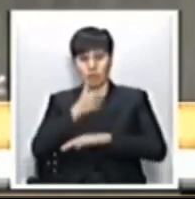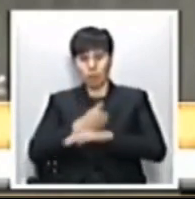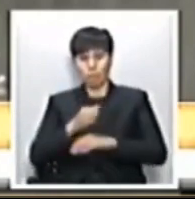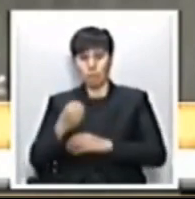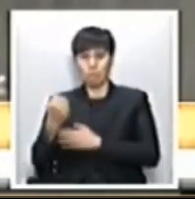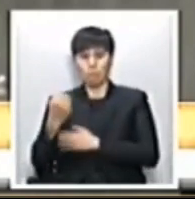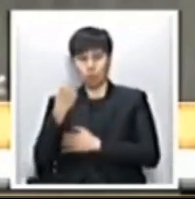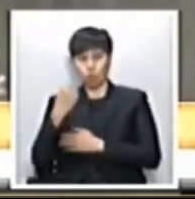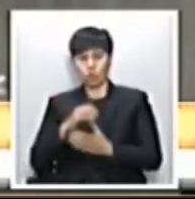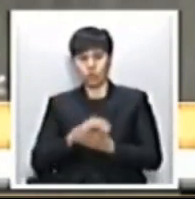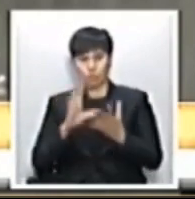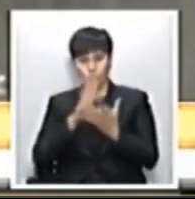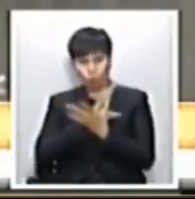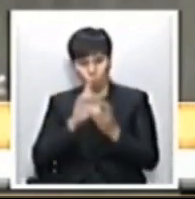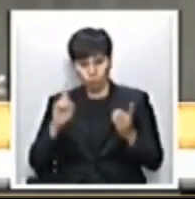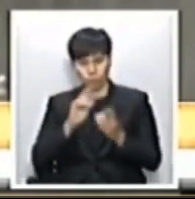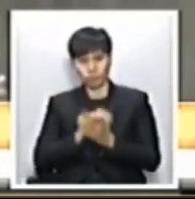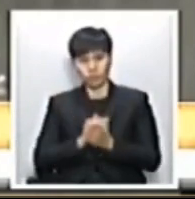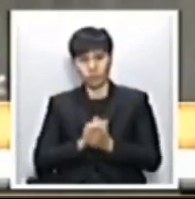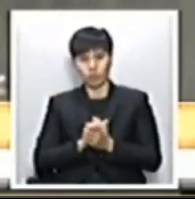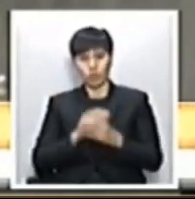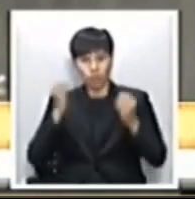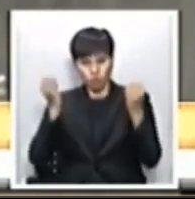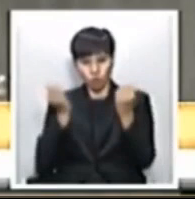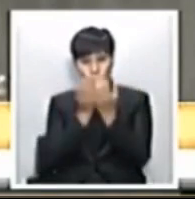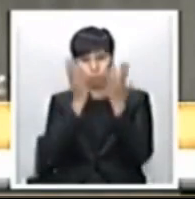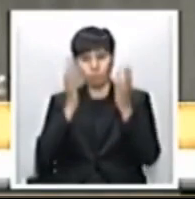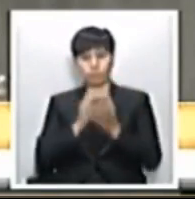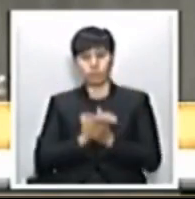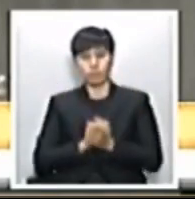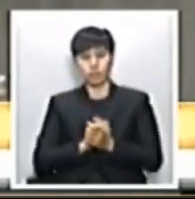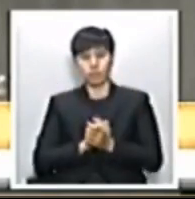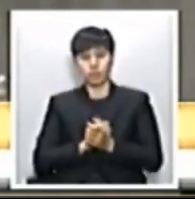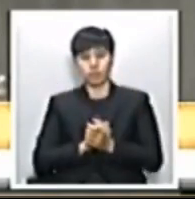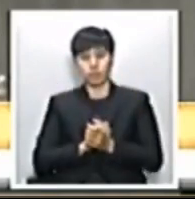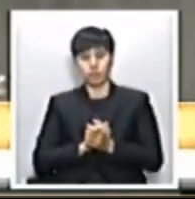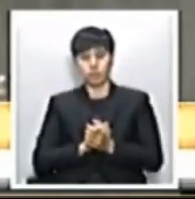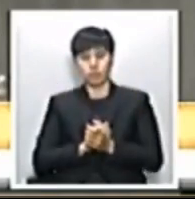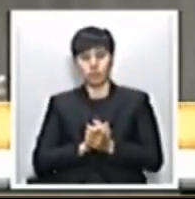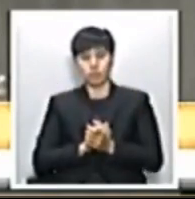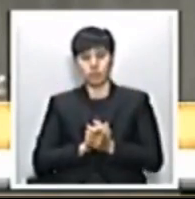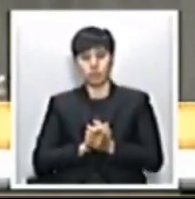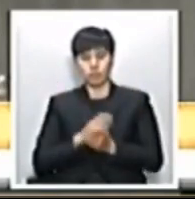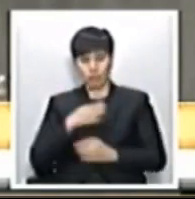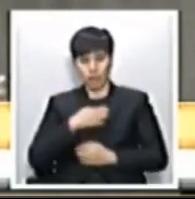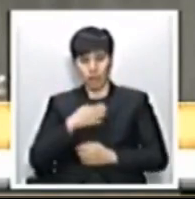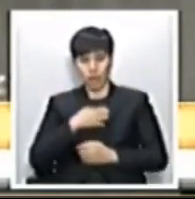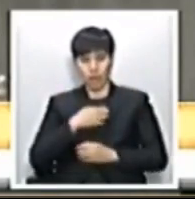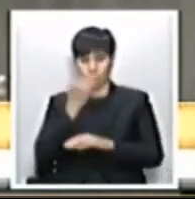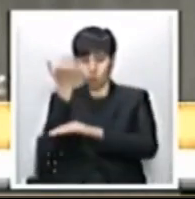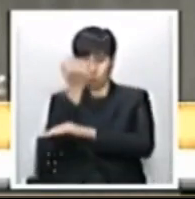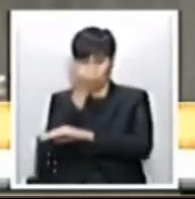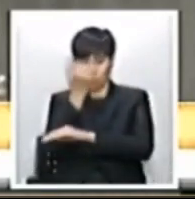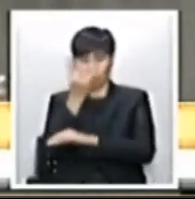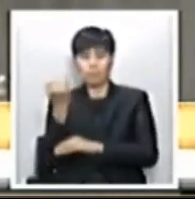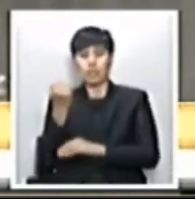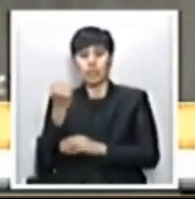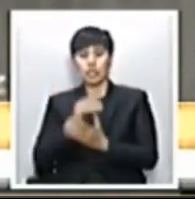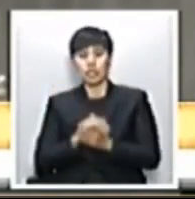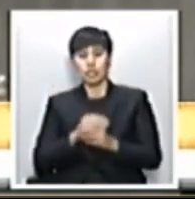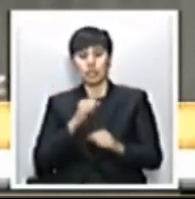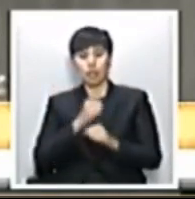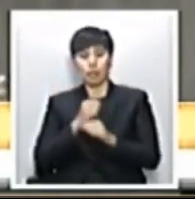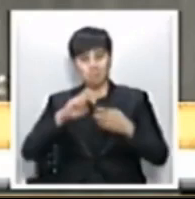เพราะเรื่องทางสังคมก็ส่งผลกระทบในวงกว้างกับสังคมเช่นกันอย่าให้สื่อที่ไม่ดีกลายเป็นผู้สร้างปัญห